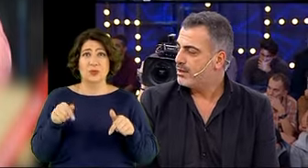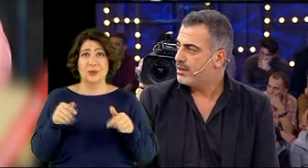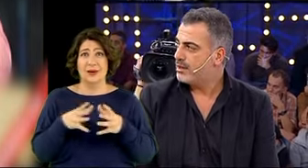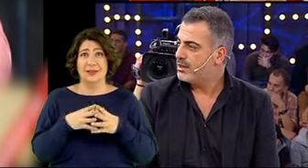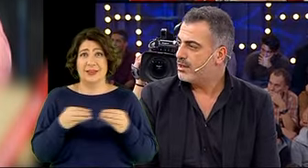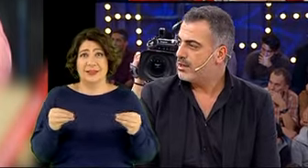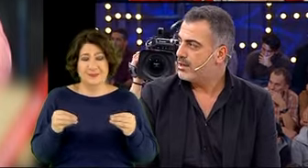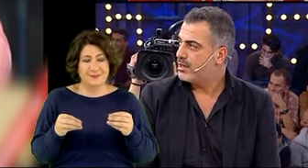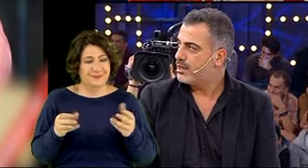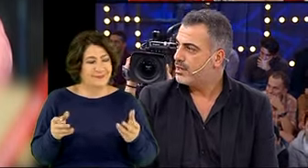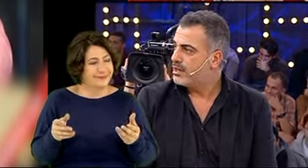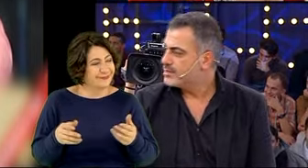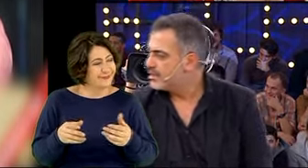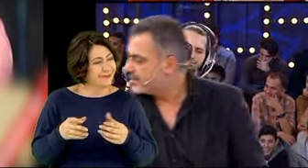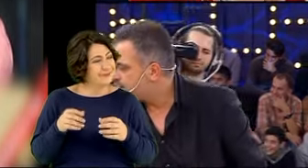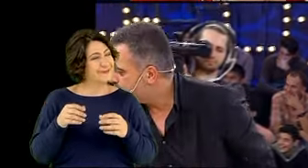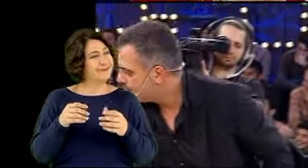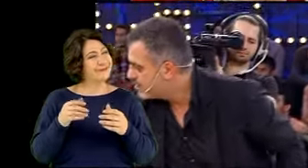geçti hocam. Yani hayırlı geceler.